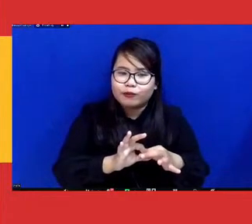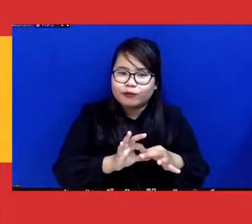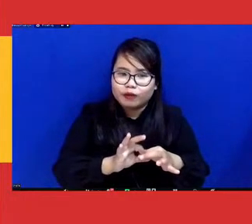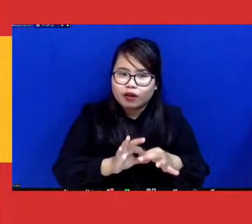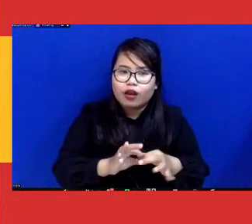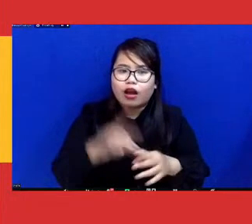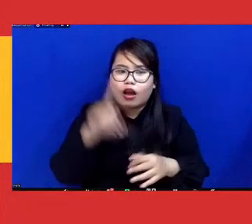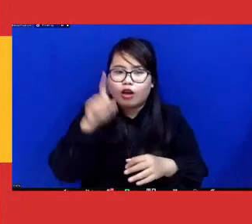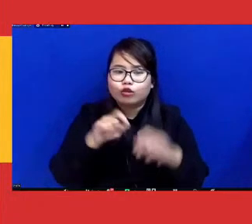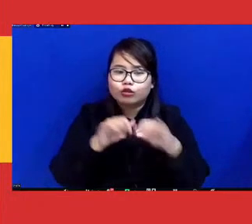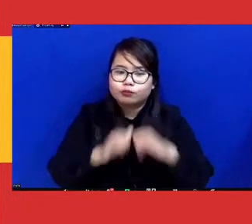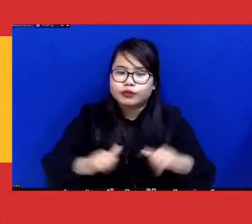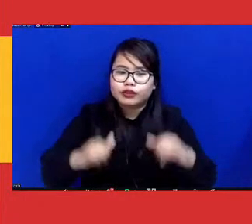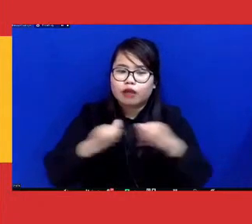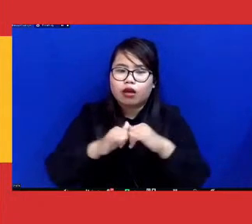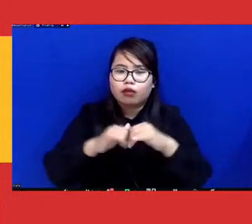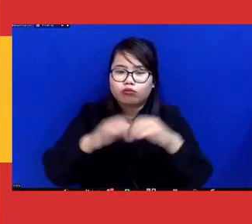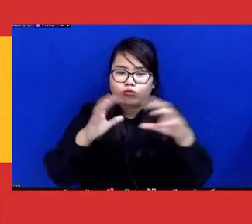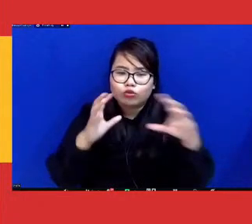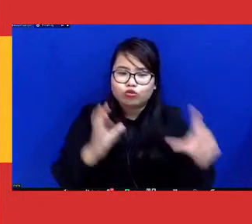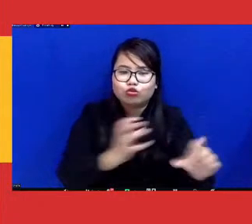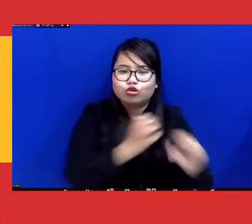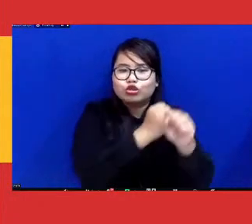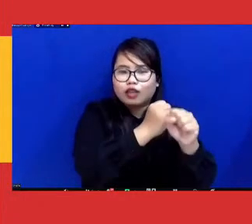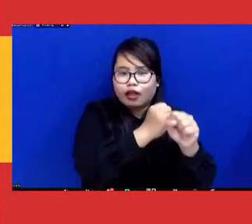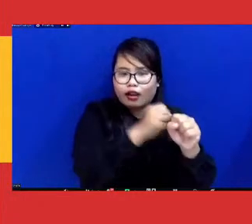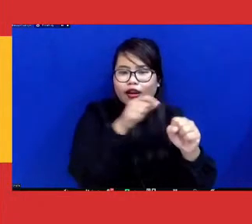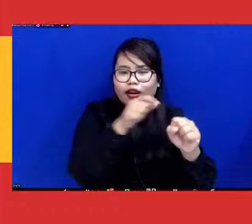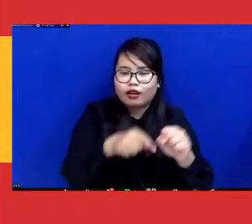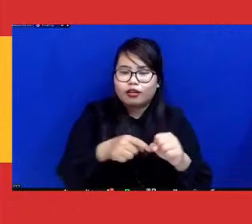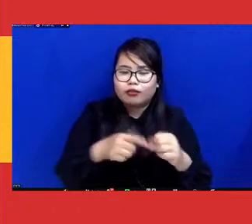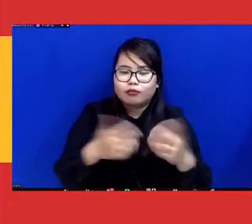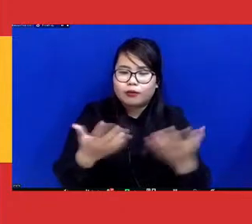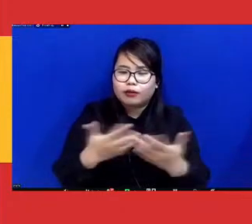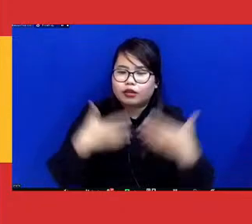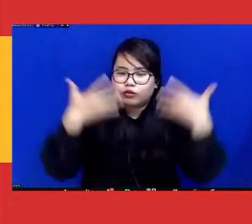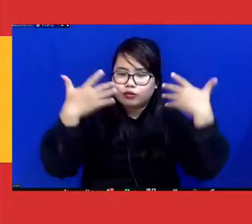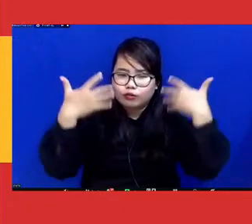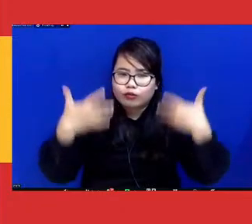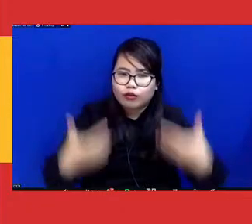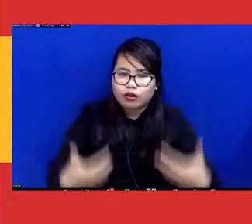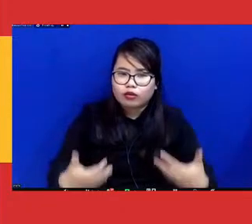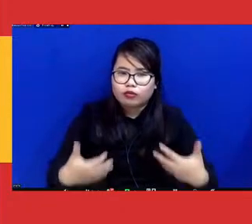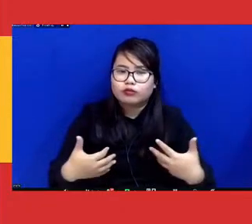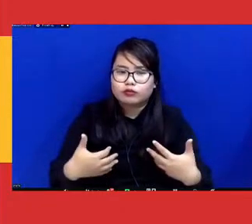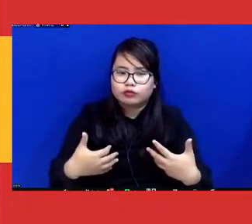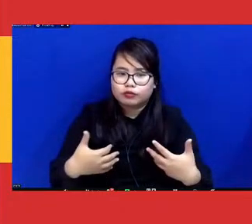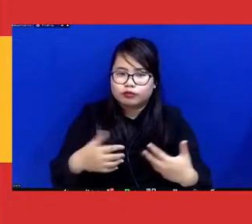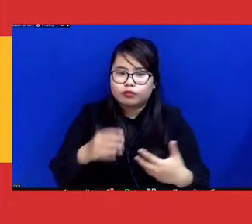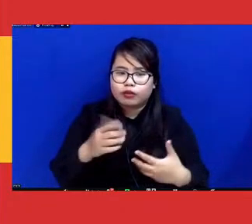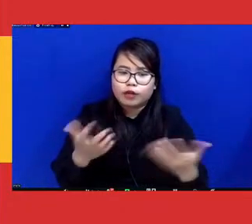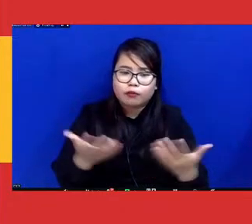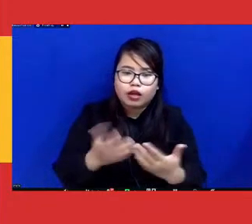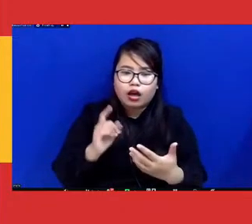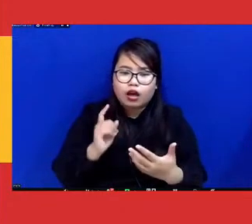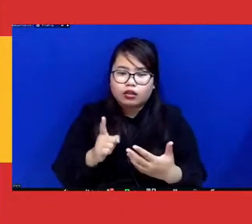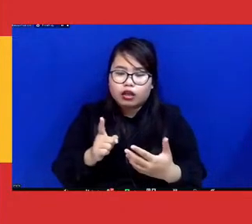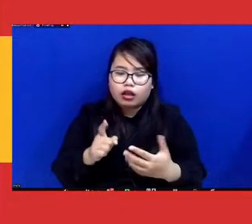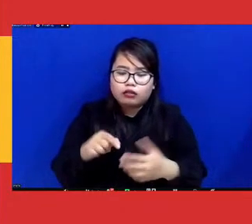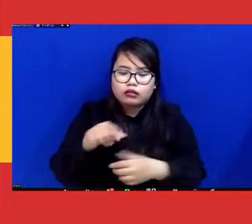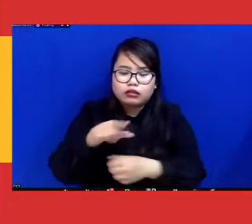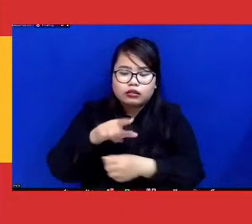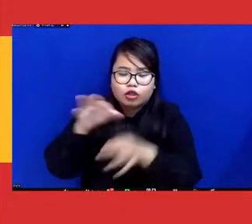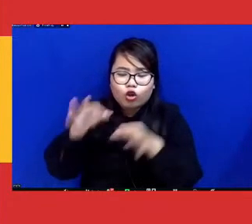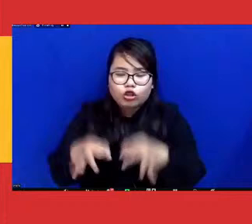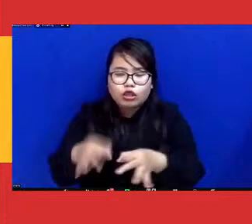bersama-sama mewujudkan human rights cities, dan bagaimana kota perlu melokalkan human